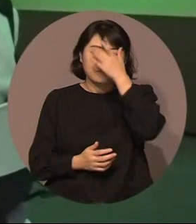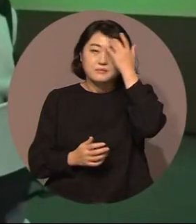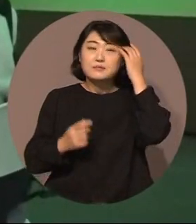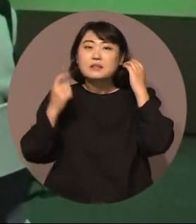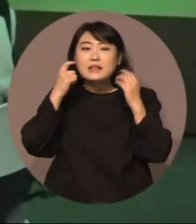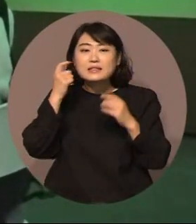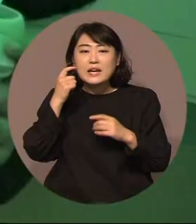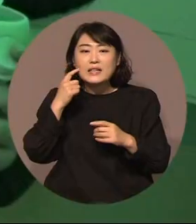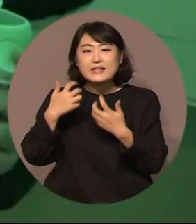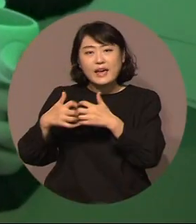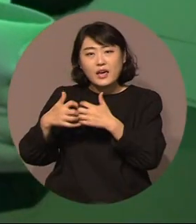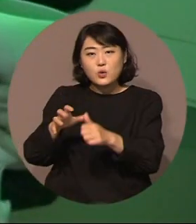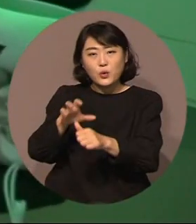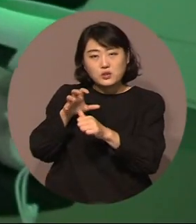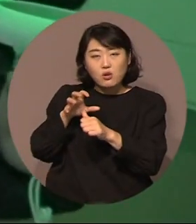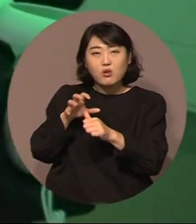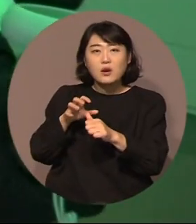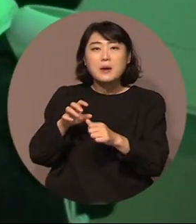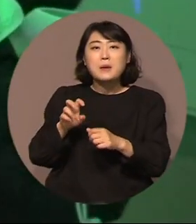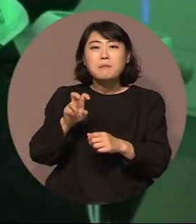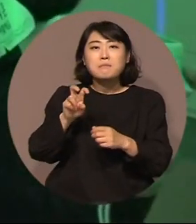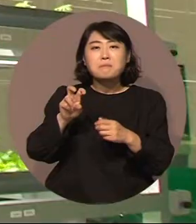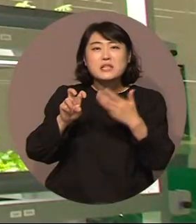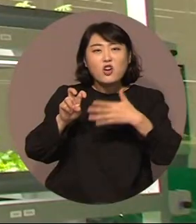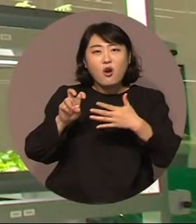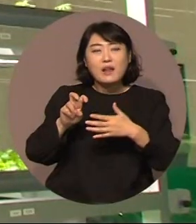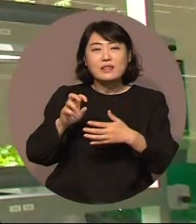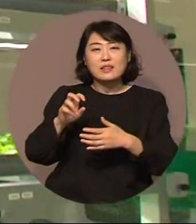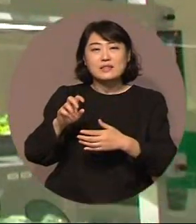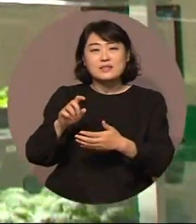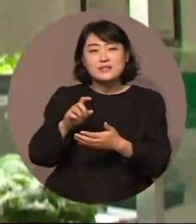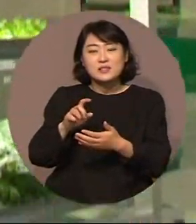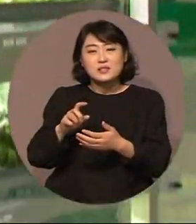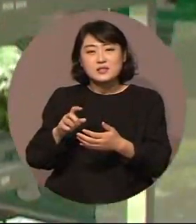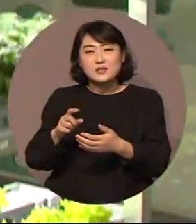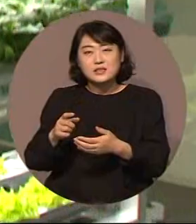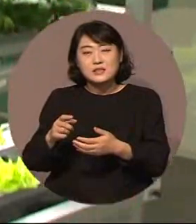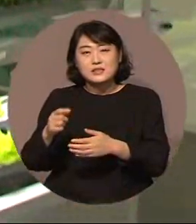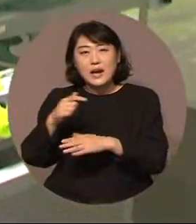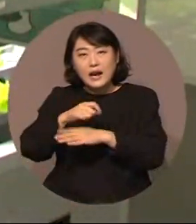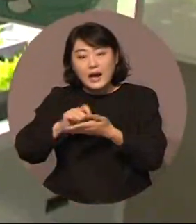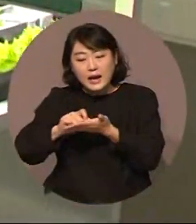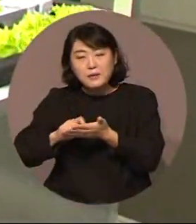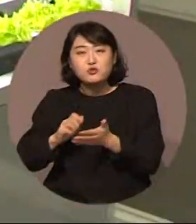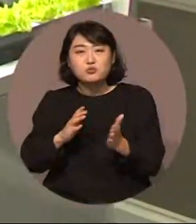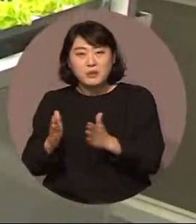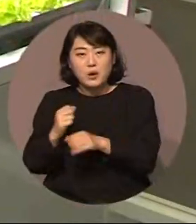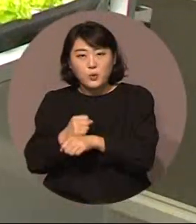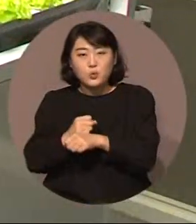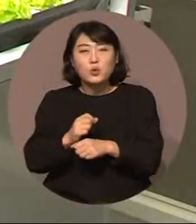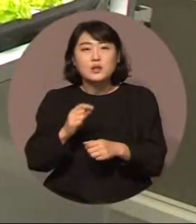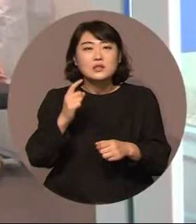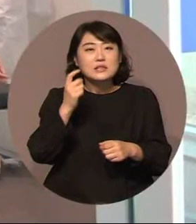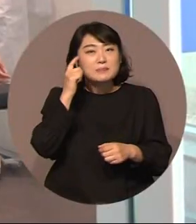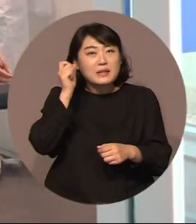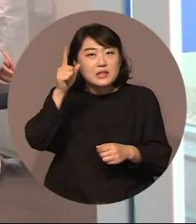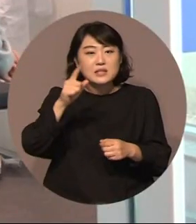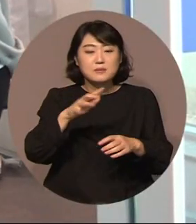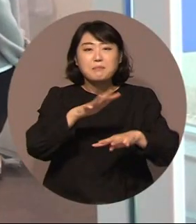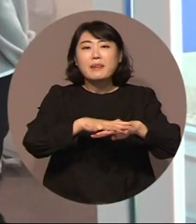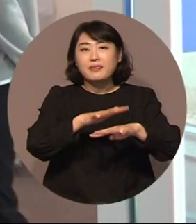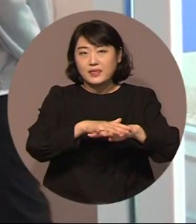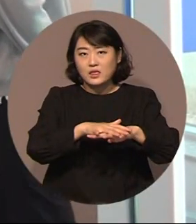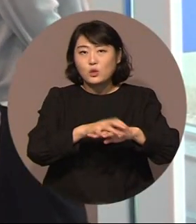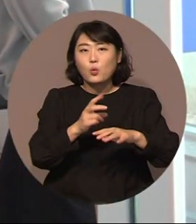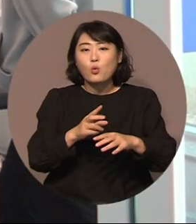가상현실 장비를 이용해 미디어 아트 작가가 되어보고 스마트팜 설비와 로봇 수술 장비를 체험하면서 청년 농부와